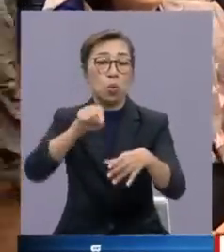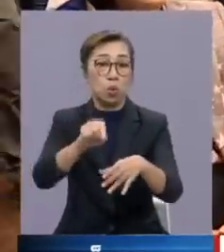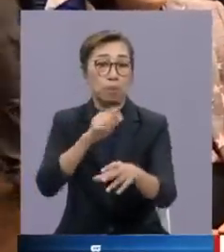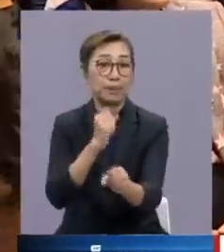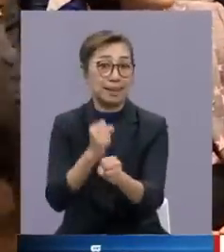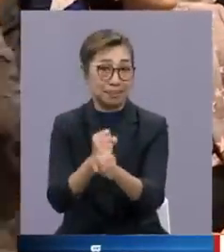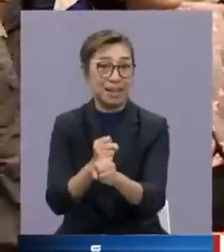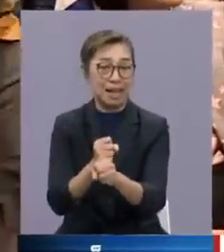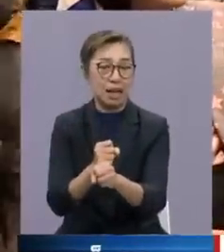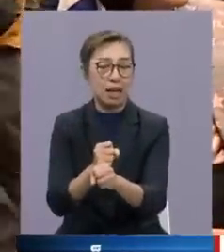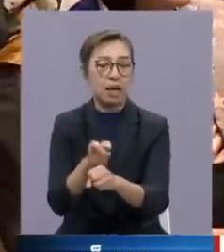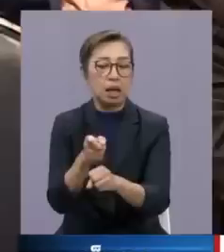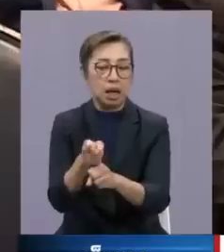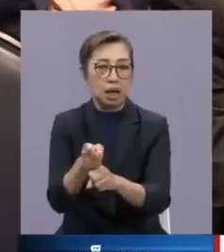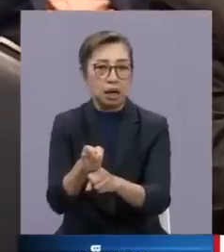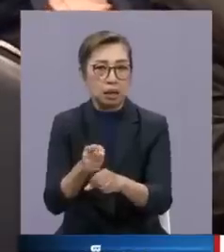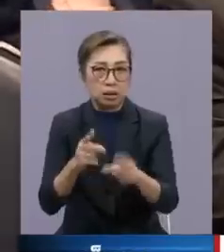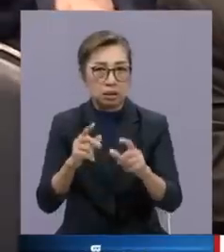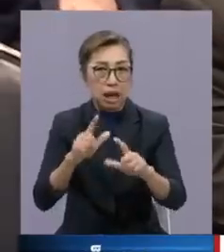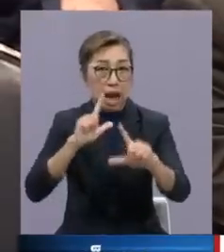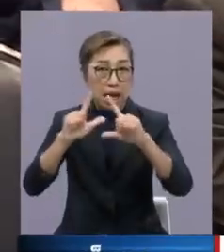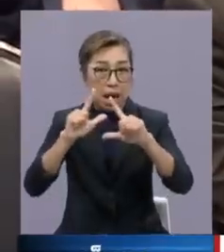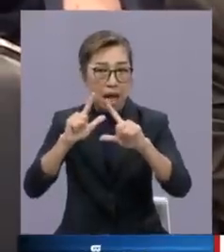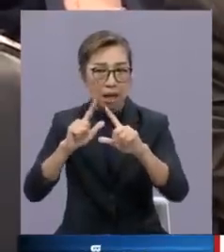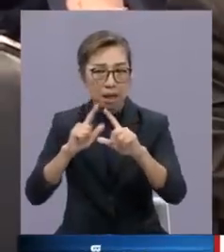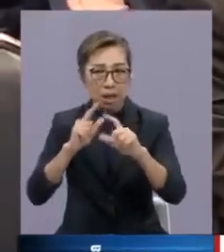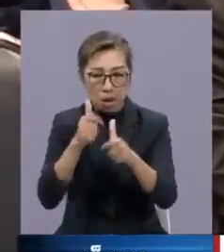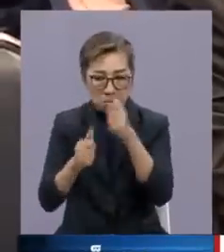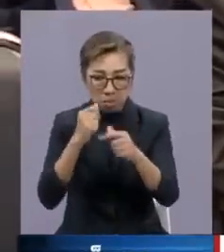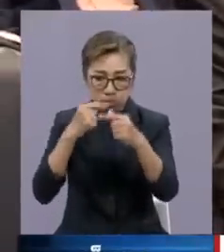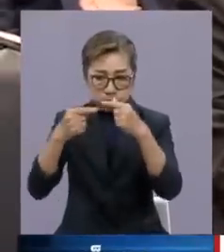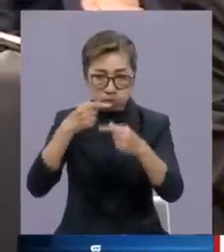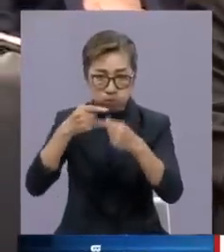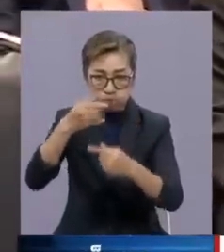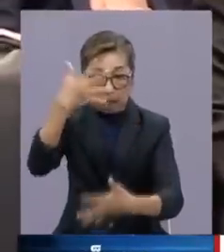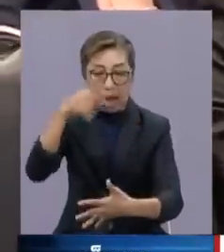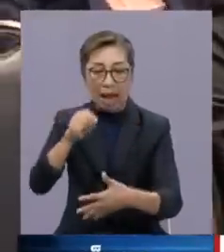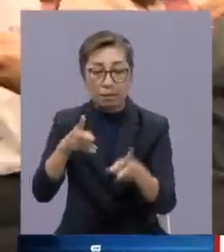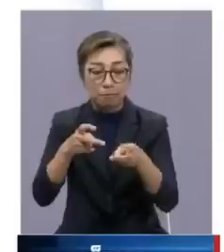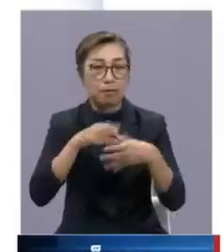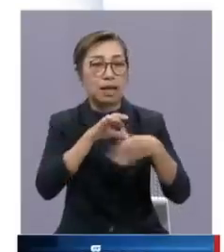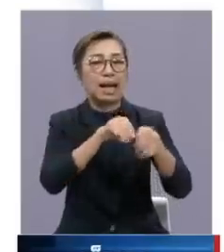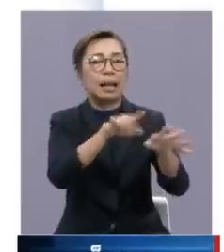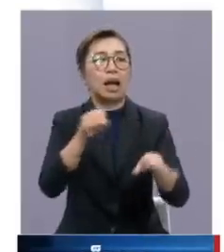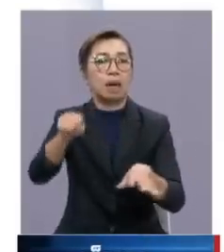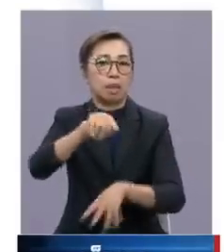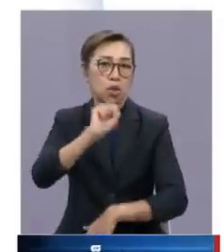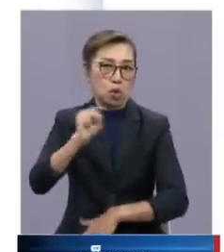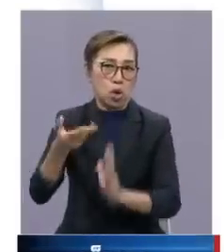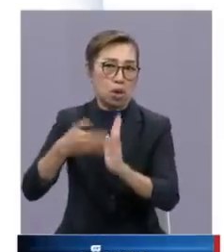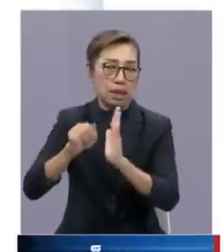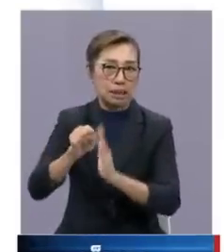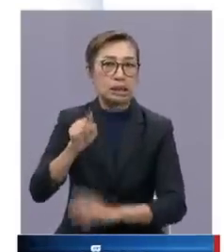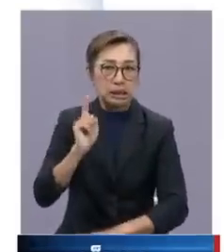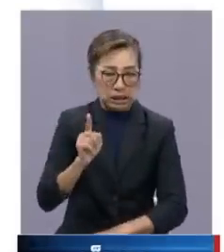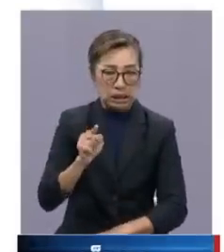านนะครับแล้วส่งให้มีแชทหลุดกลุ่มว่าที่สสสายอีสานซึ่งก่อนหน้านี้ไม่เห็นด้วยกับการบริหารงานของทีม